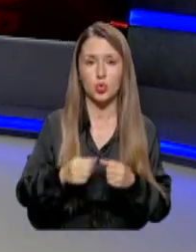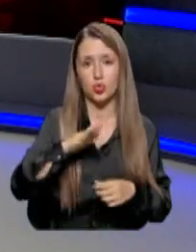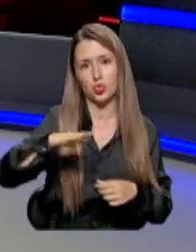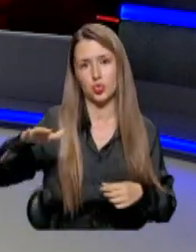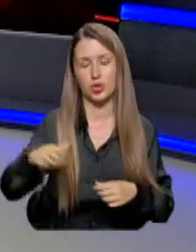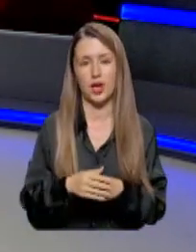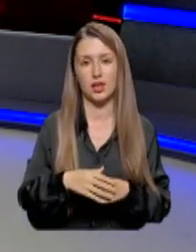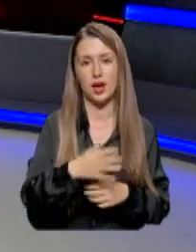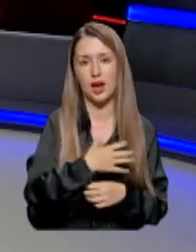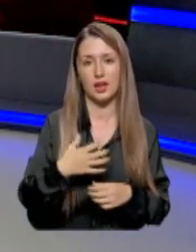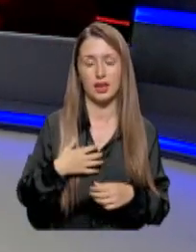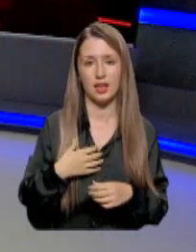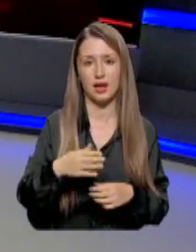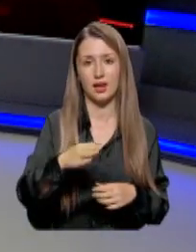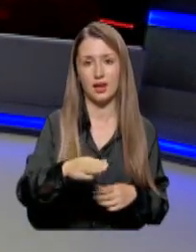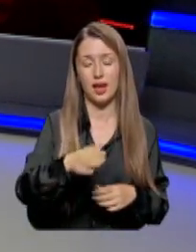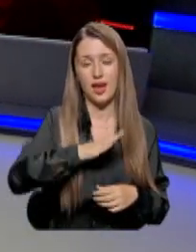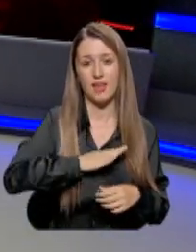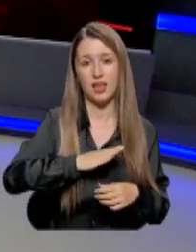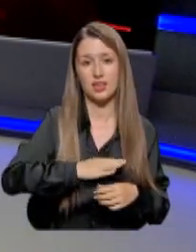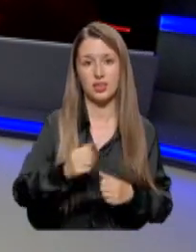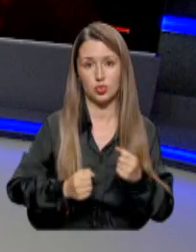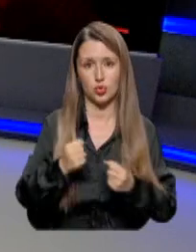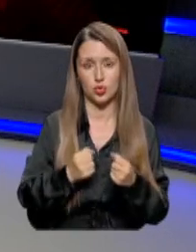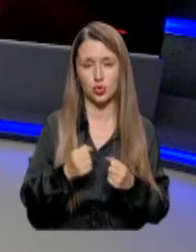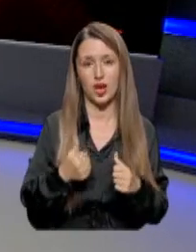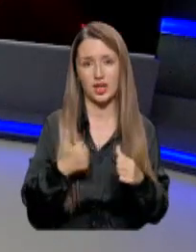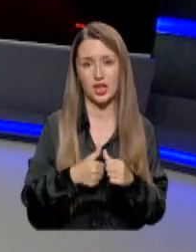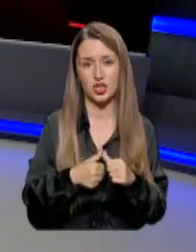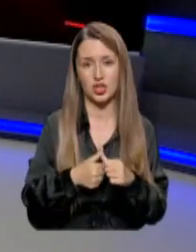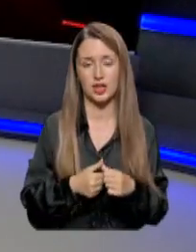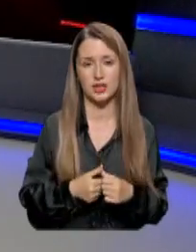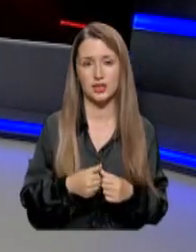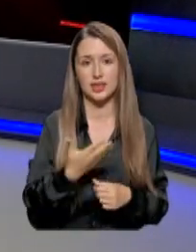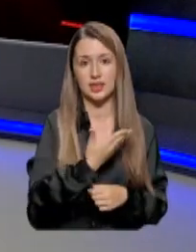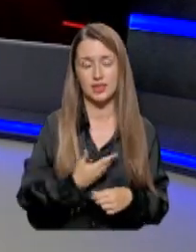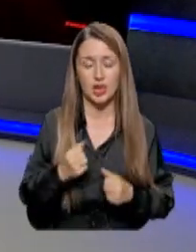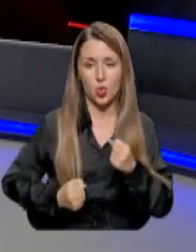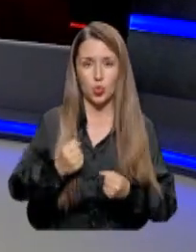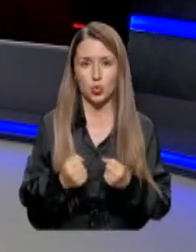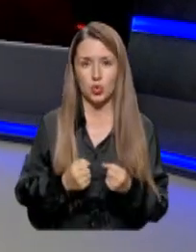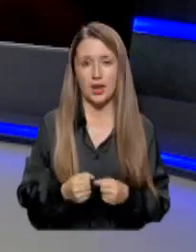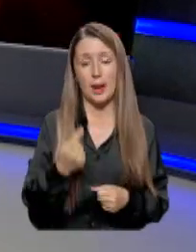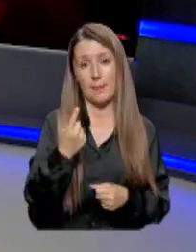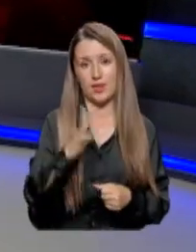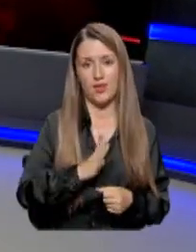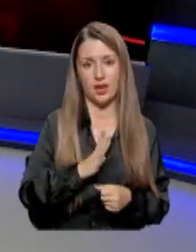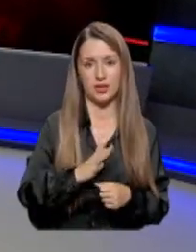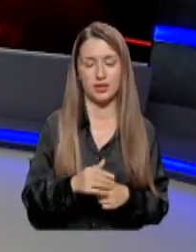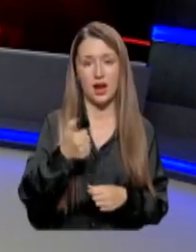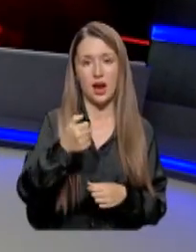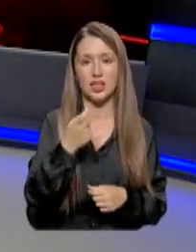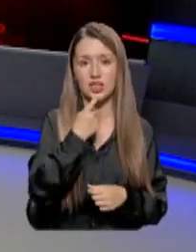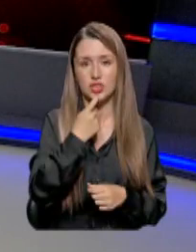çocuklar, anneler, evlatlarına koştular, eşler. Sevdiklerine koştular. Ve biri vardı.